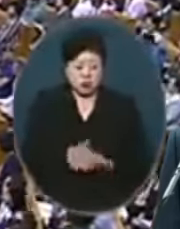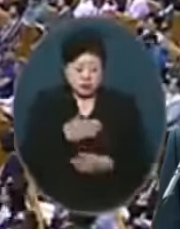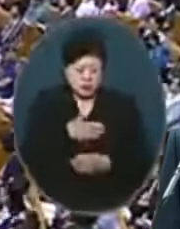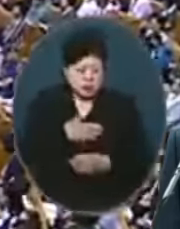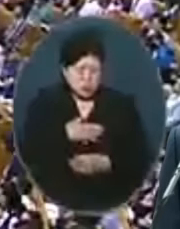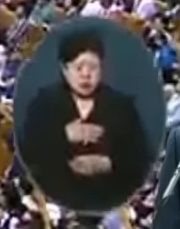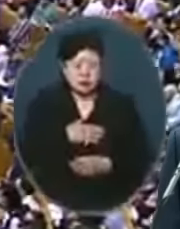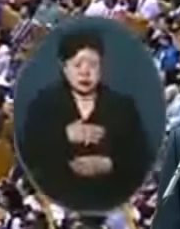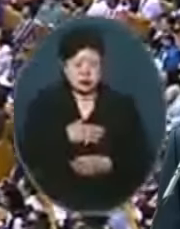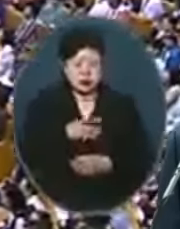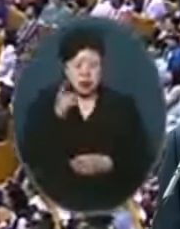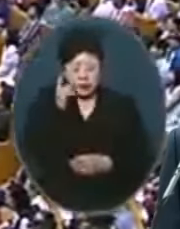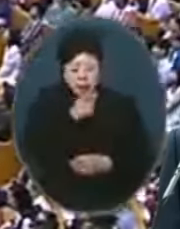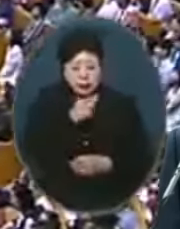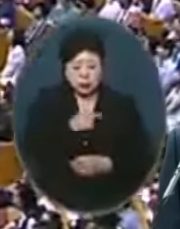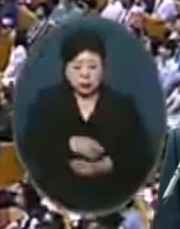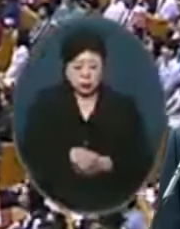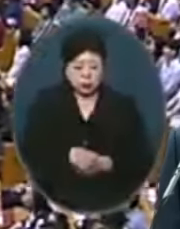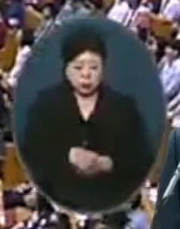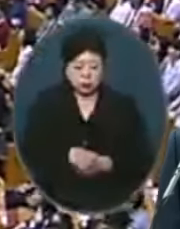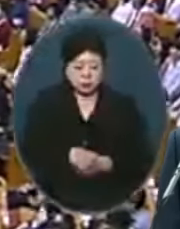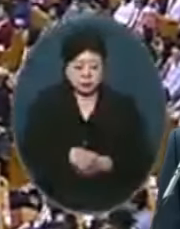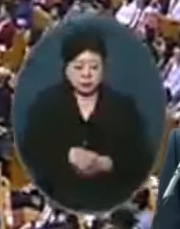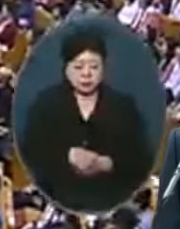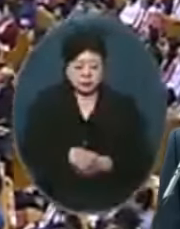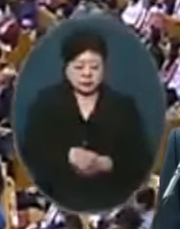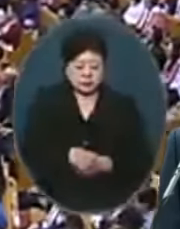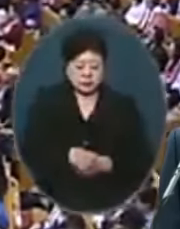기분이 나쁘더라도